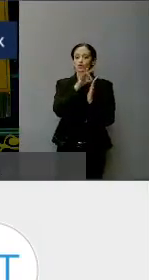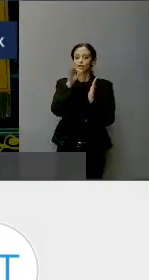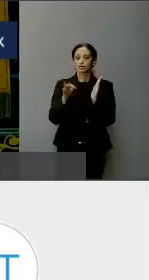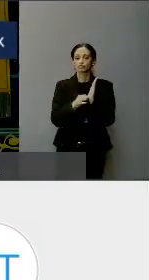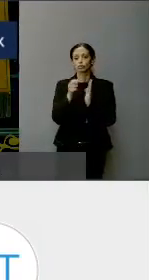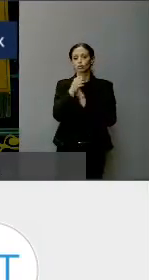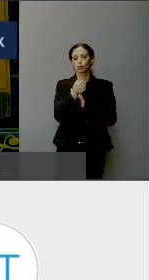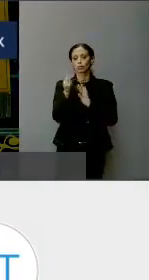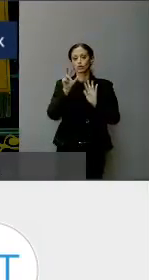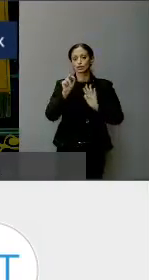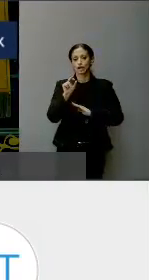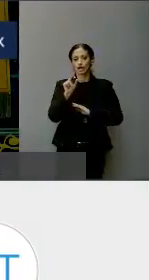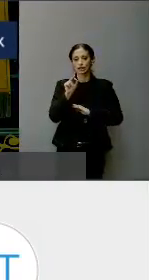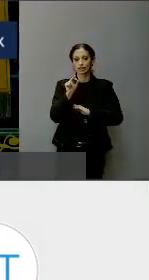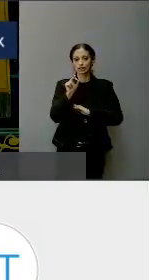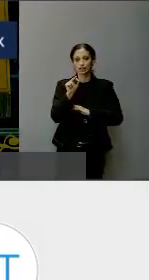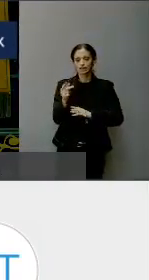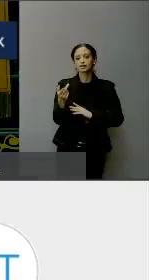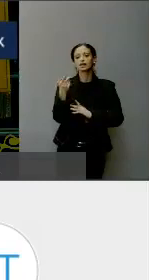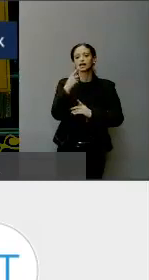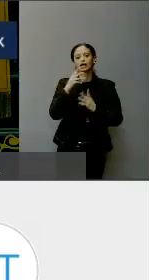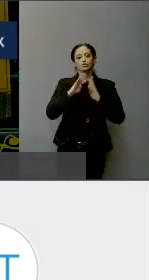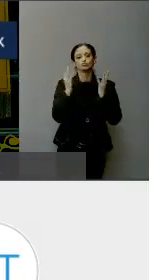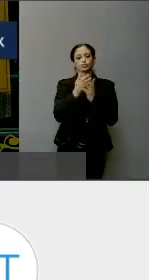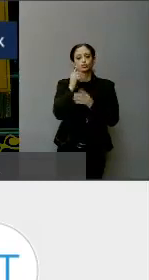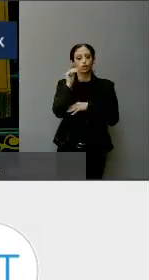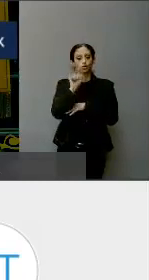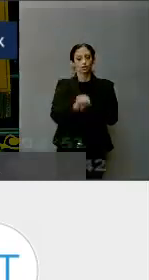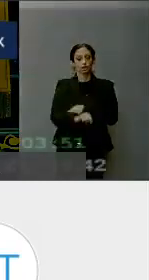30 a parere della giunta al contrario